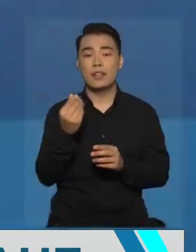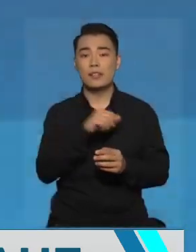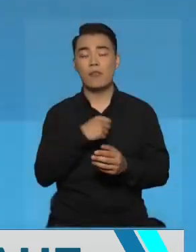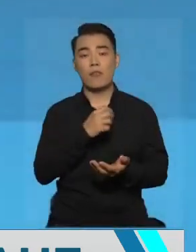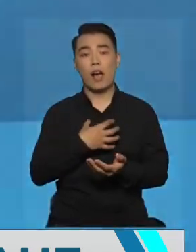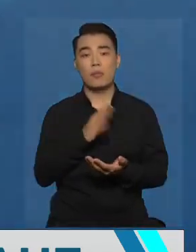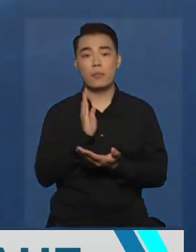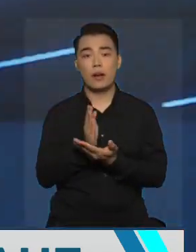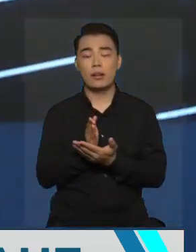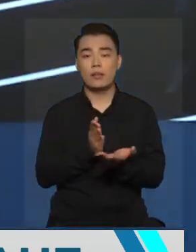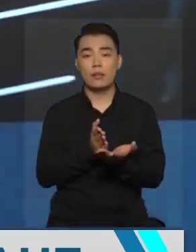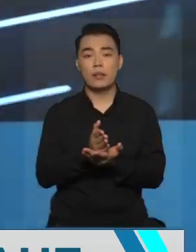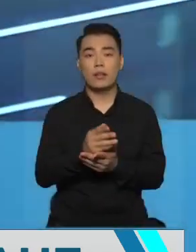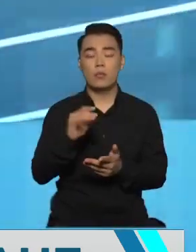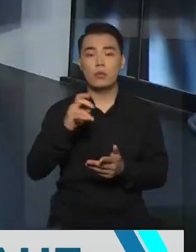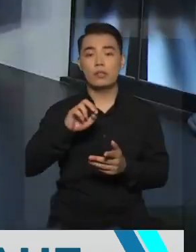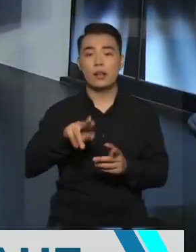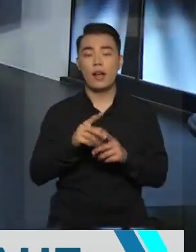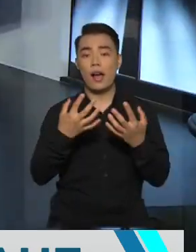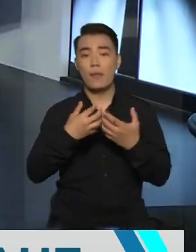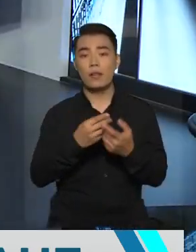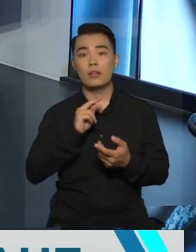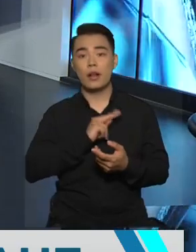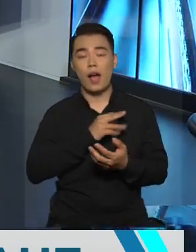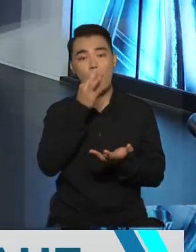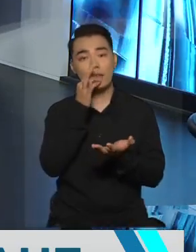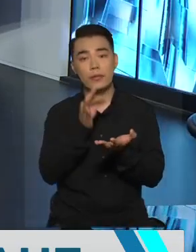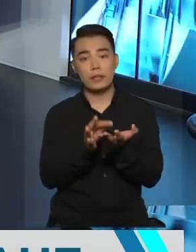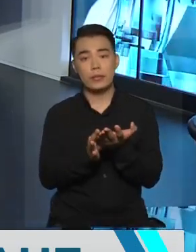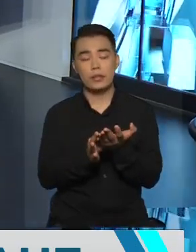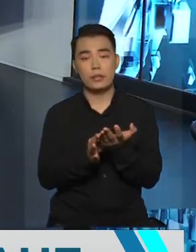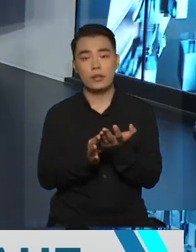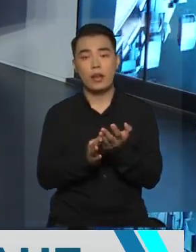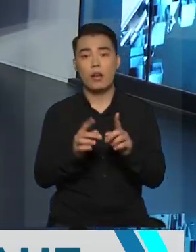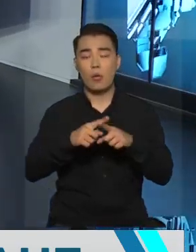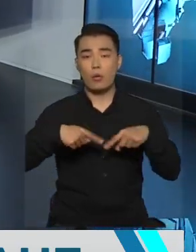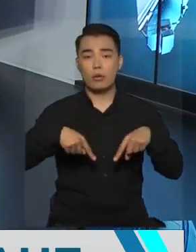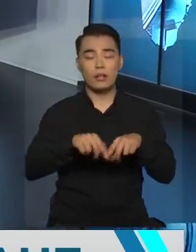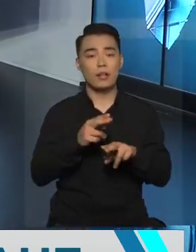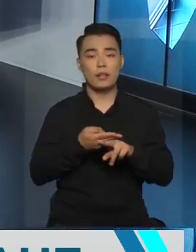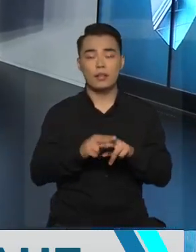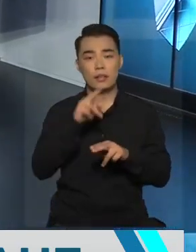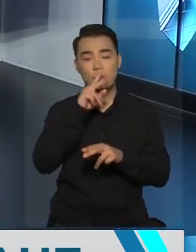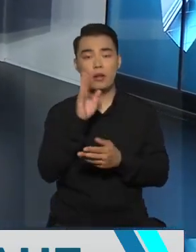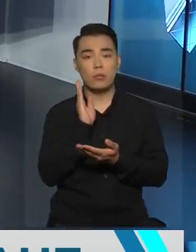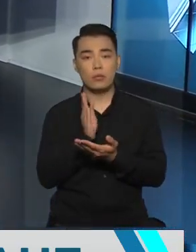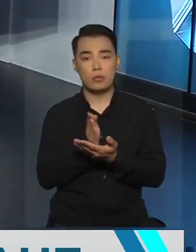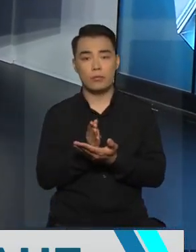потому что передать только функционал и списать ответственность на местные органы, это неправильно будет.